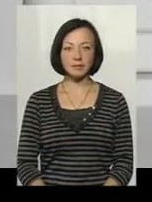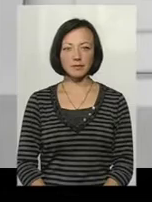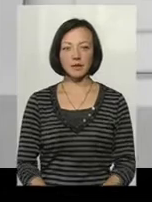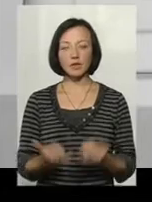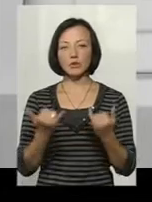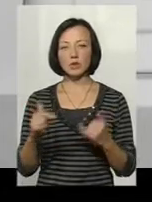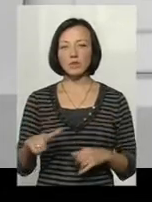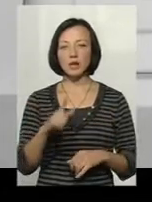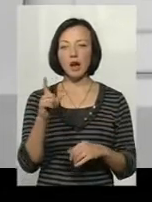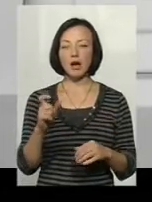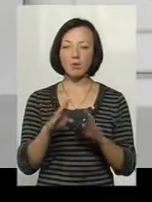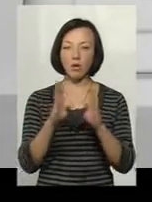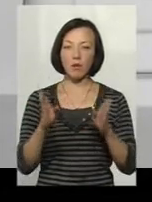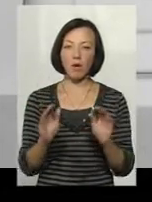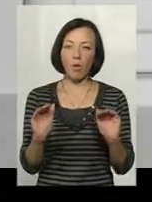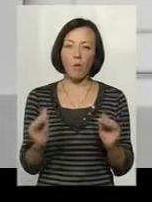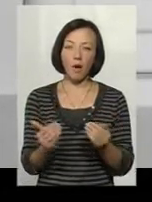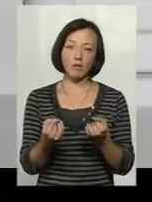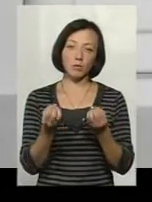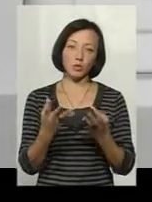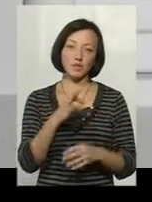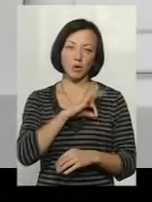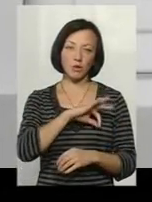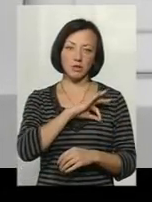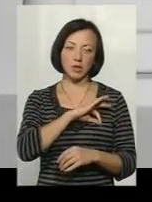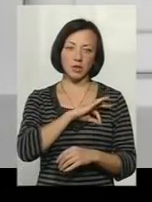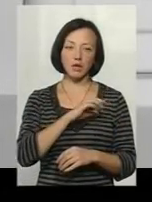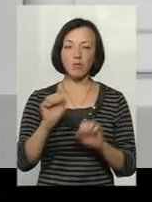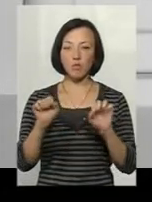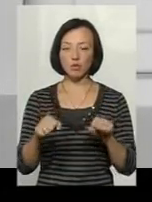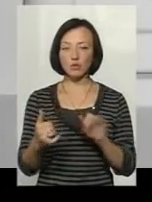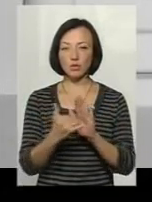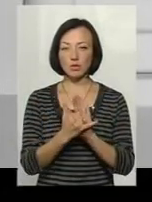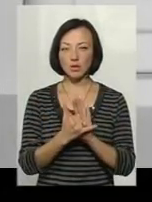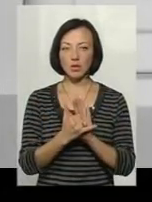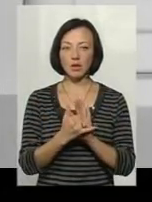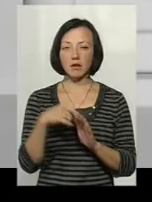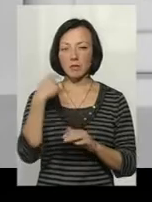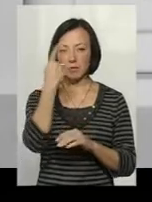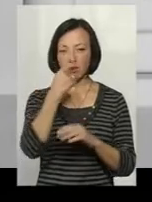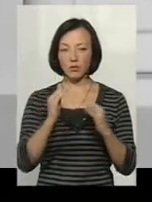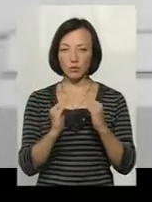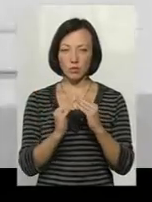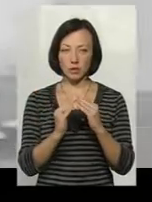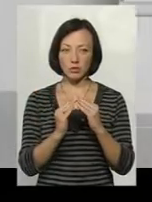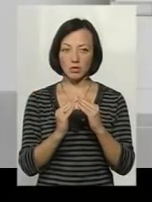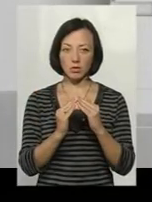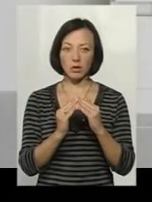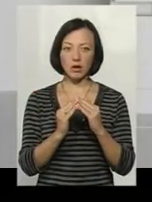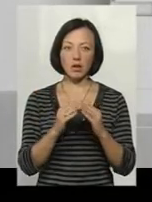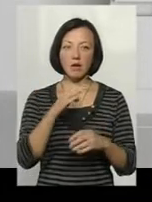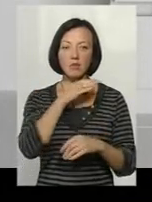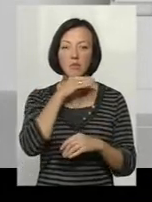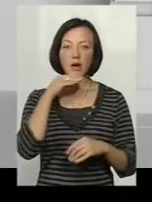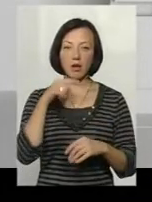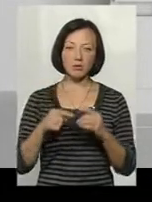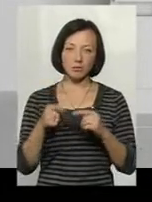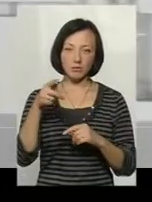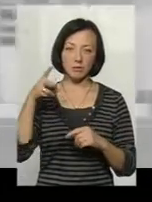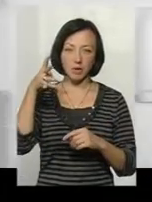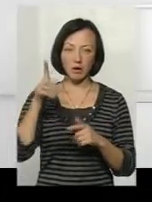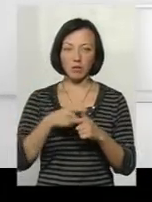Сучасні газові котли компактні та прості у використанні. Їх можна встановити у приватному будинку, котельні багатоповерхівки